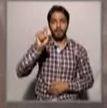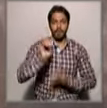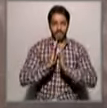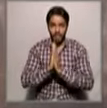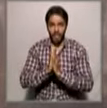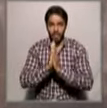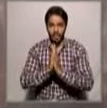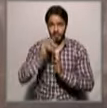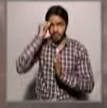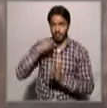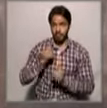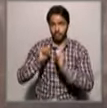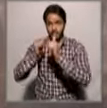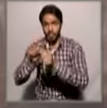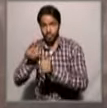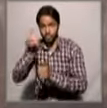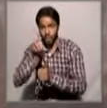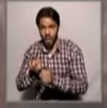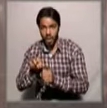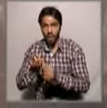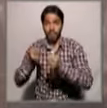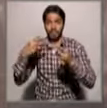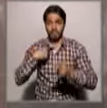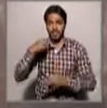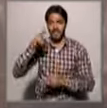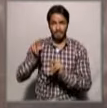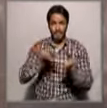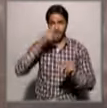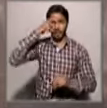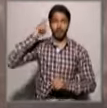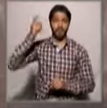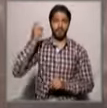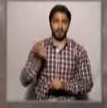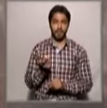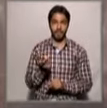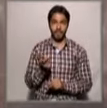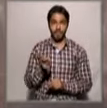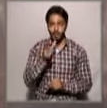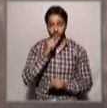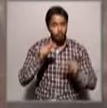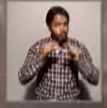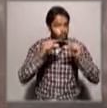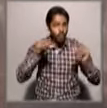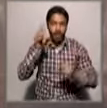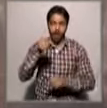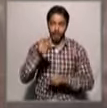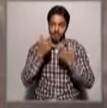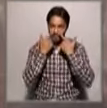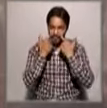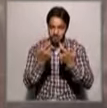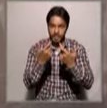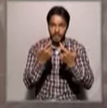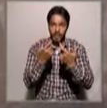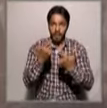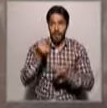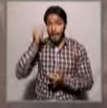على محمد، لا يعلم الغيب إلا الله عز وجل. هذه قضية يعني ينبغي يعني لا يمكن أبدا